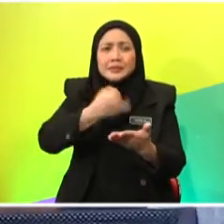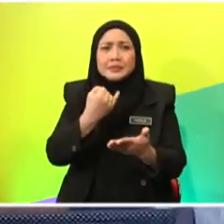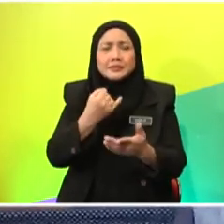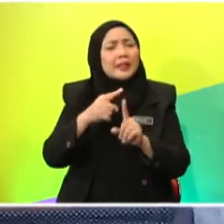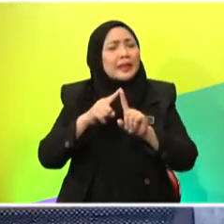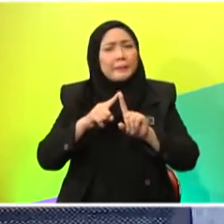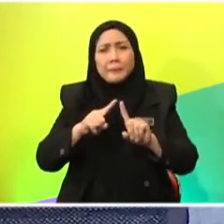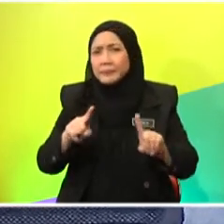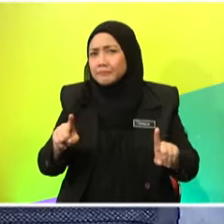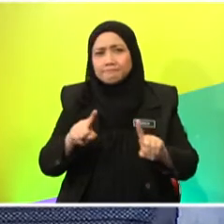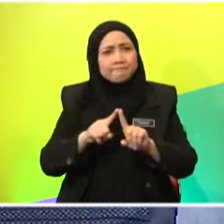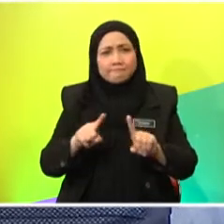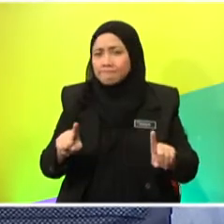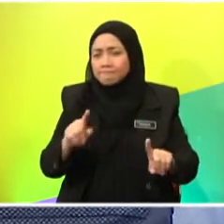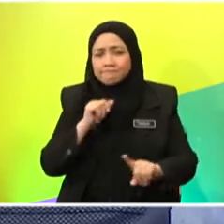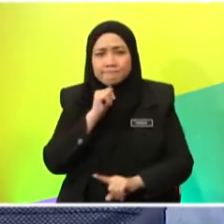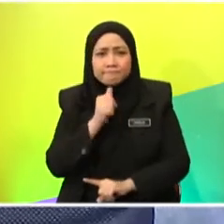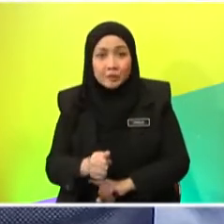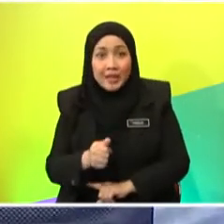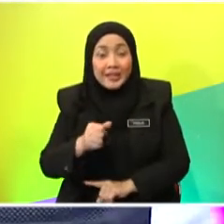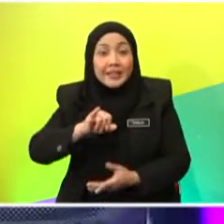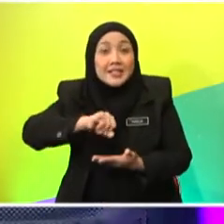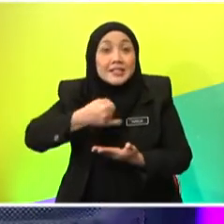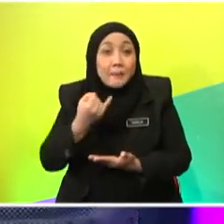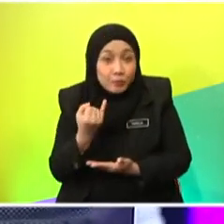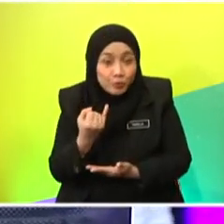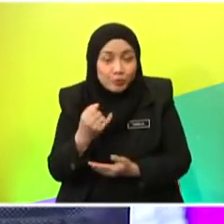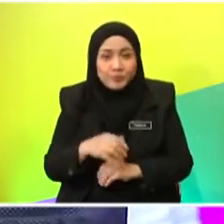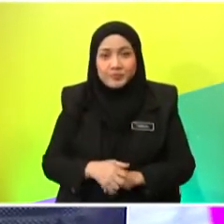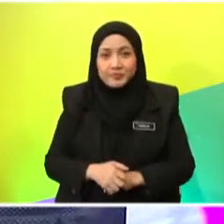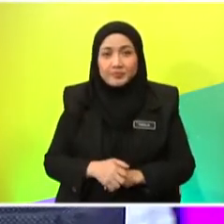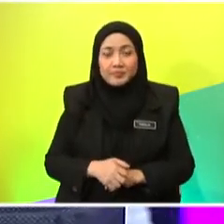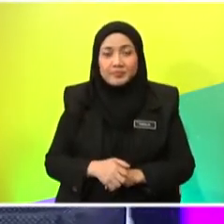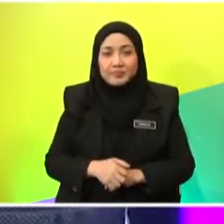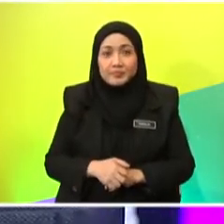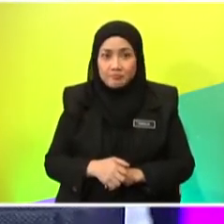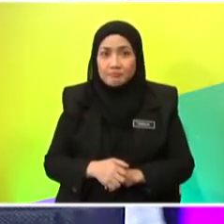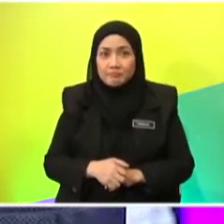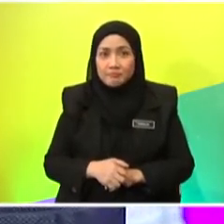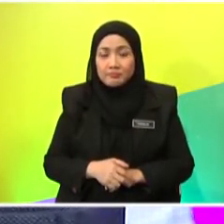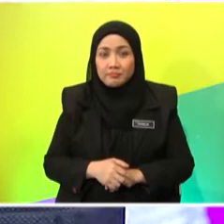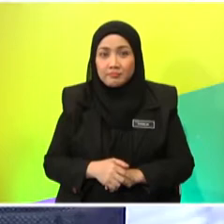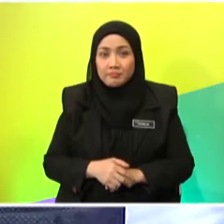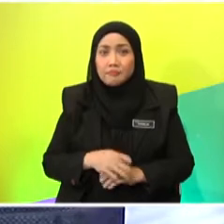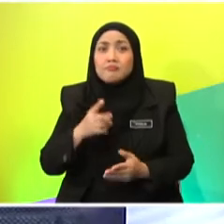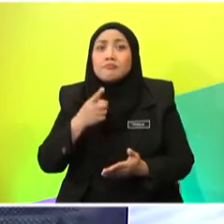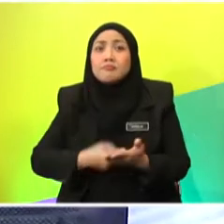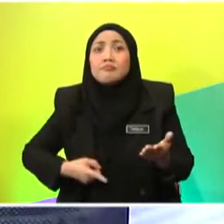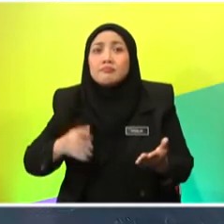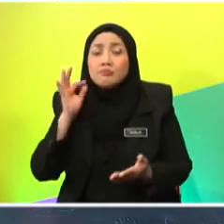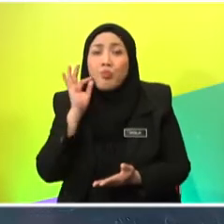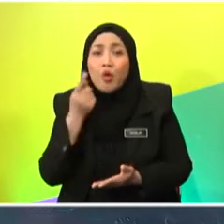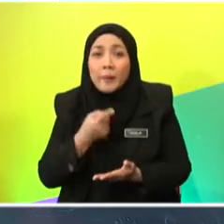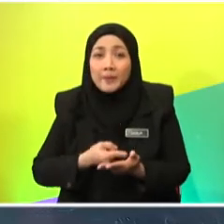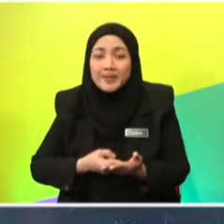jambu hah oke main tetap buah apel jadi buah epc go-jek sekali ya